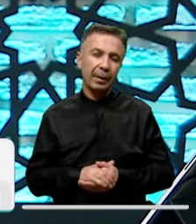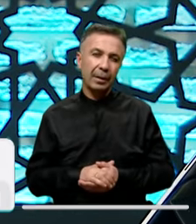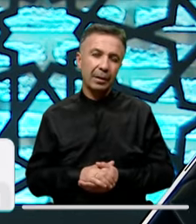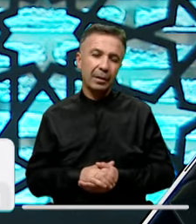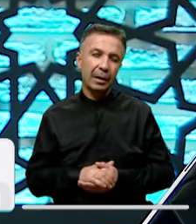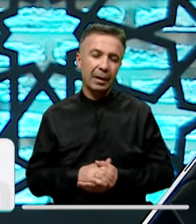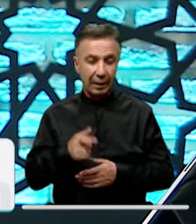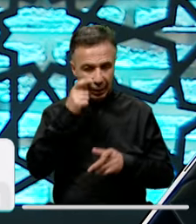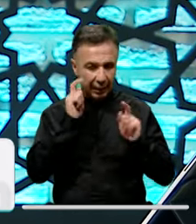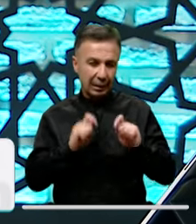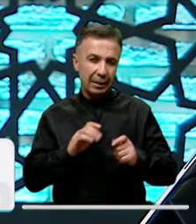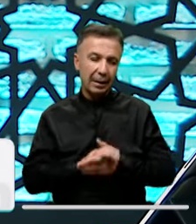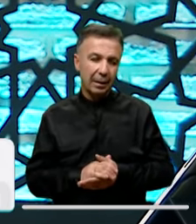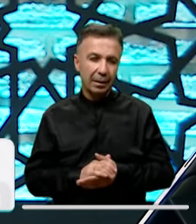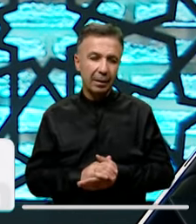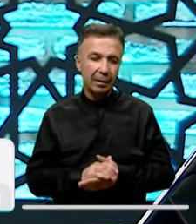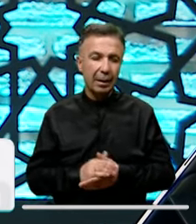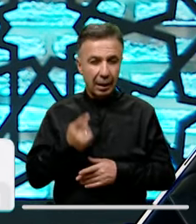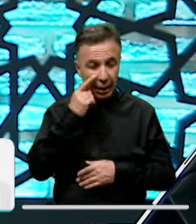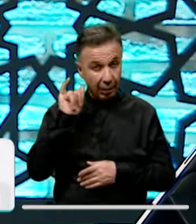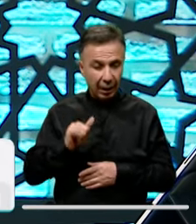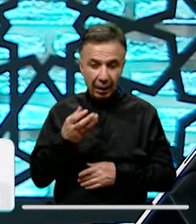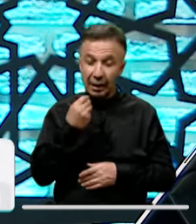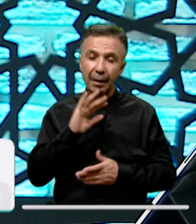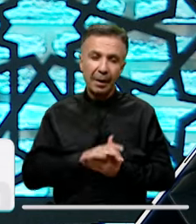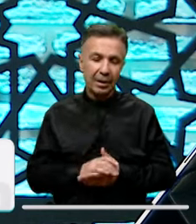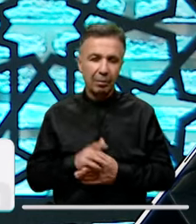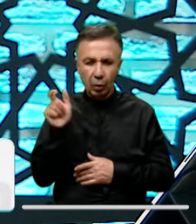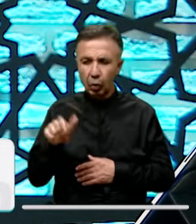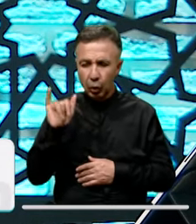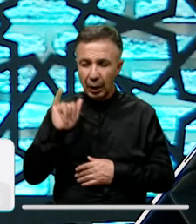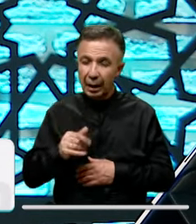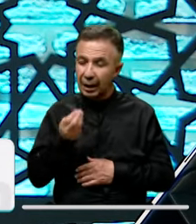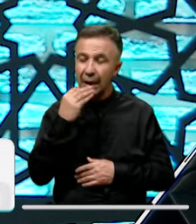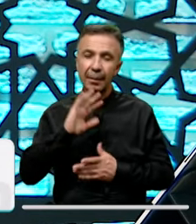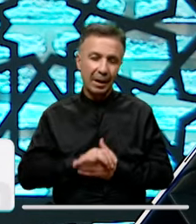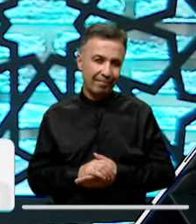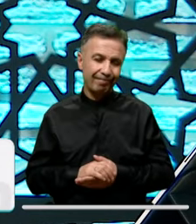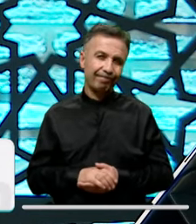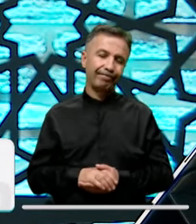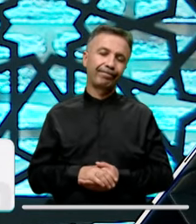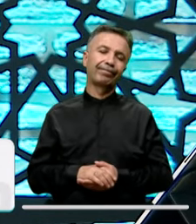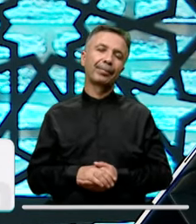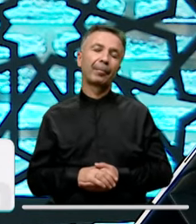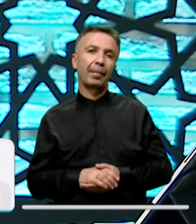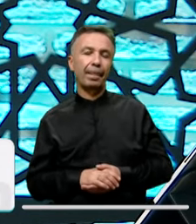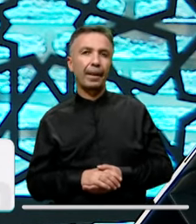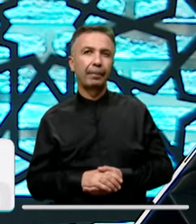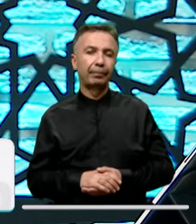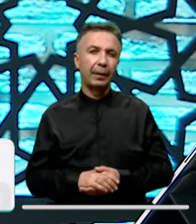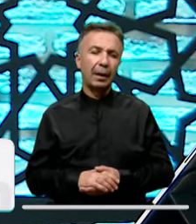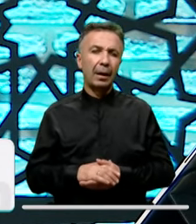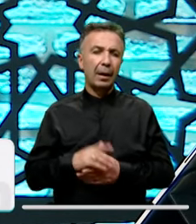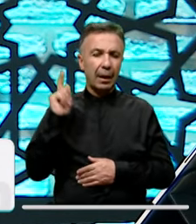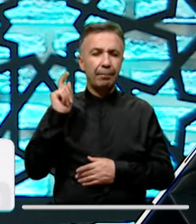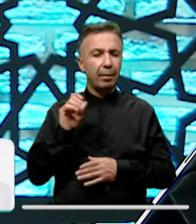Yarın yevmi huzuru mahşerde sıkıntıya gireceğimizi anlattı hocam. Hesaplaşmanın da çetin olacağını zaten biliyoruz. Rabbim böyle